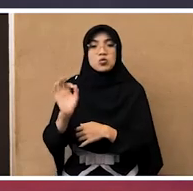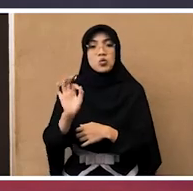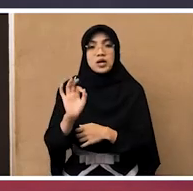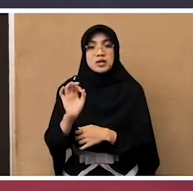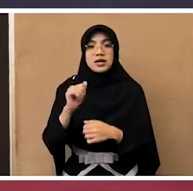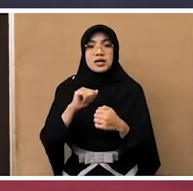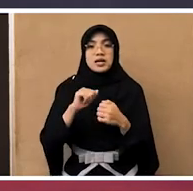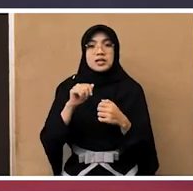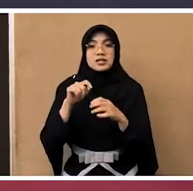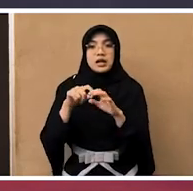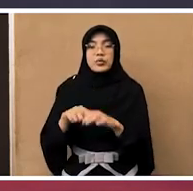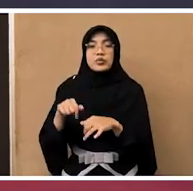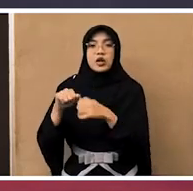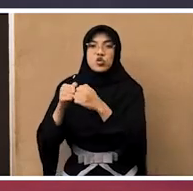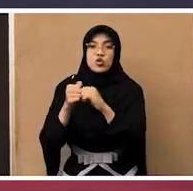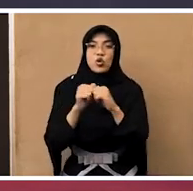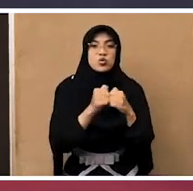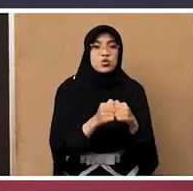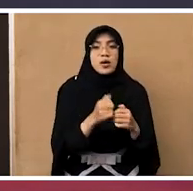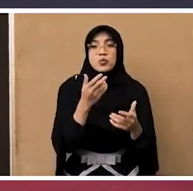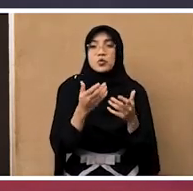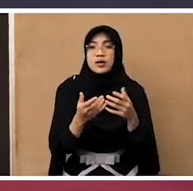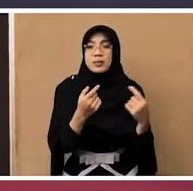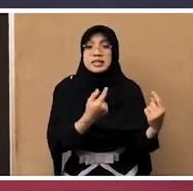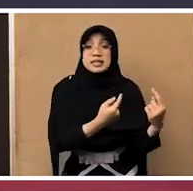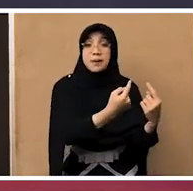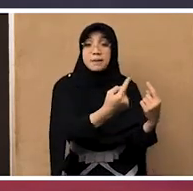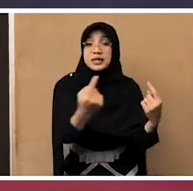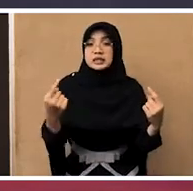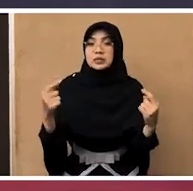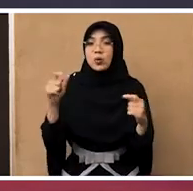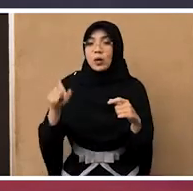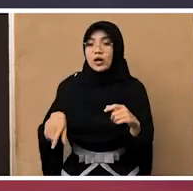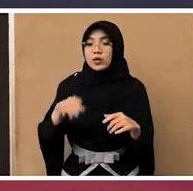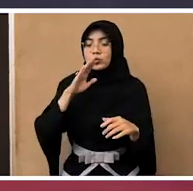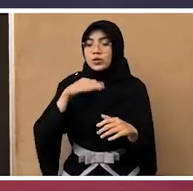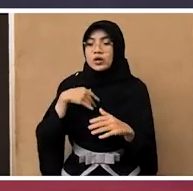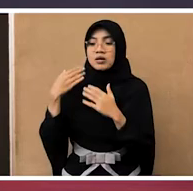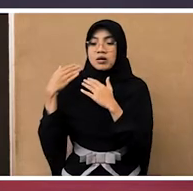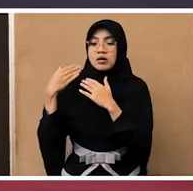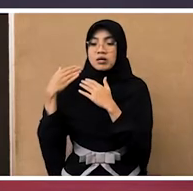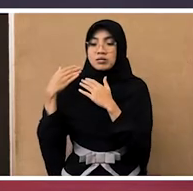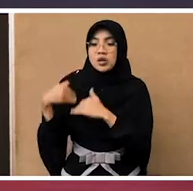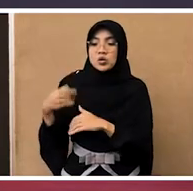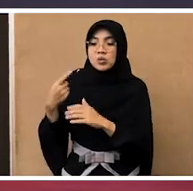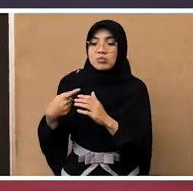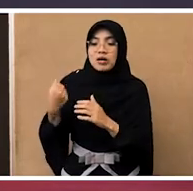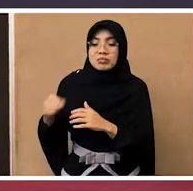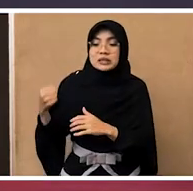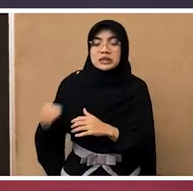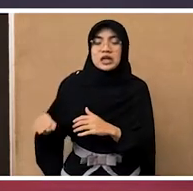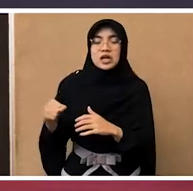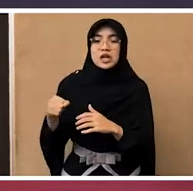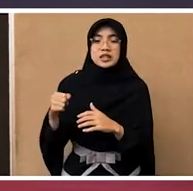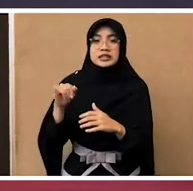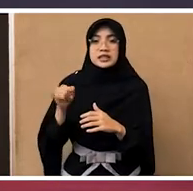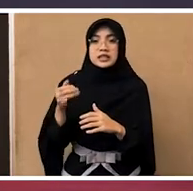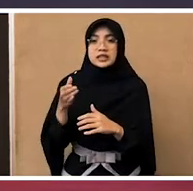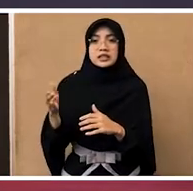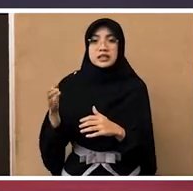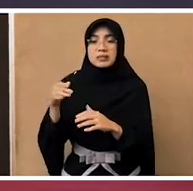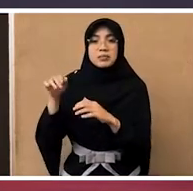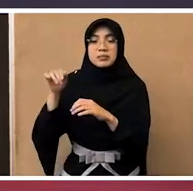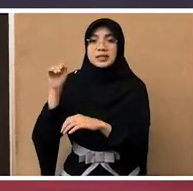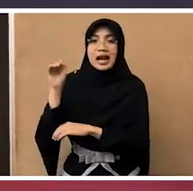kasus mistis gitu kan jadi bisa jadi setiap orang yang tidak mampu bertanggung jawab atas tindak pidananya Tuh kan maka dia tidak